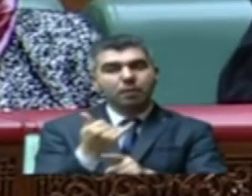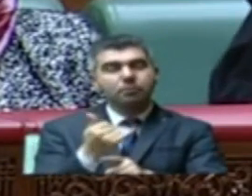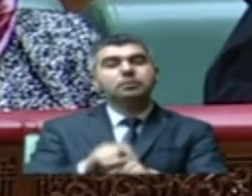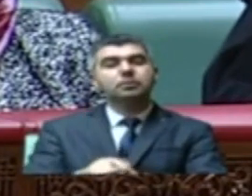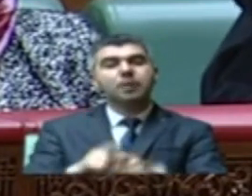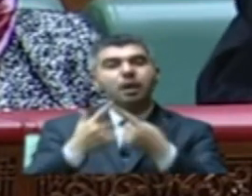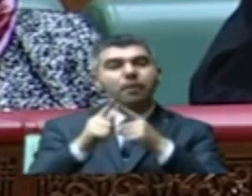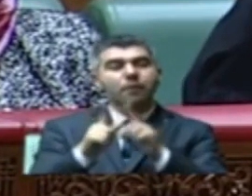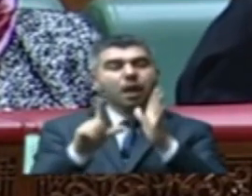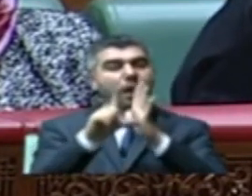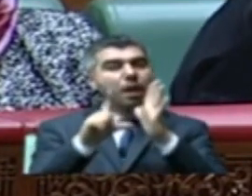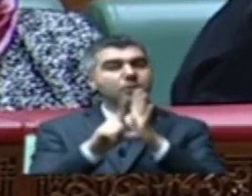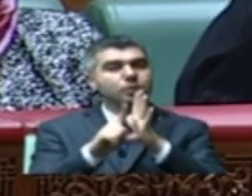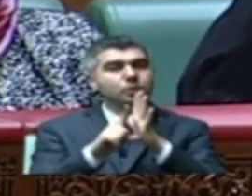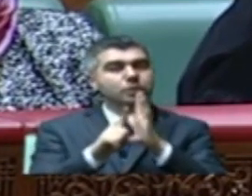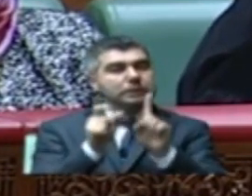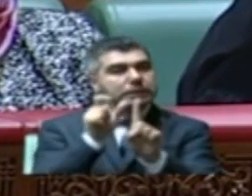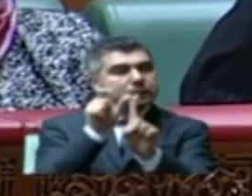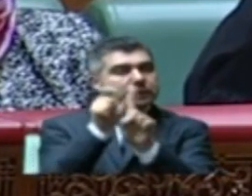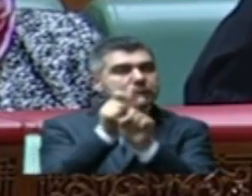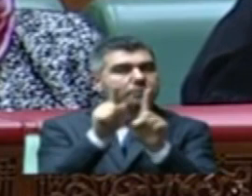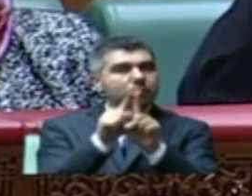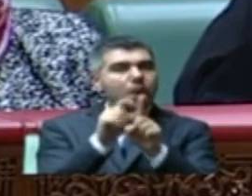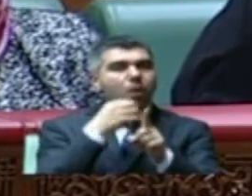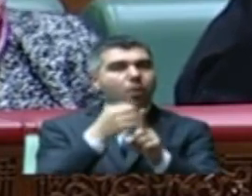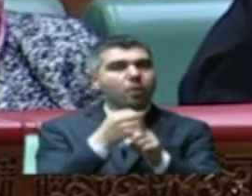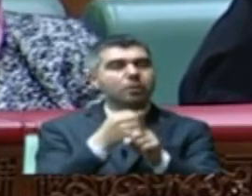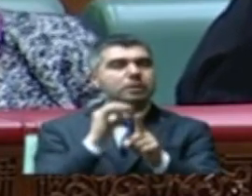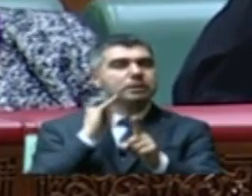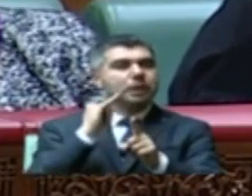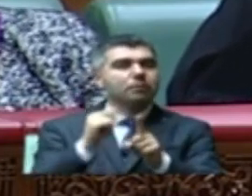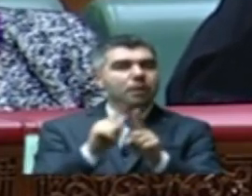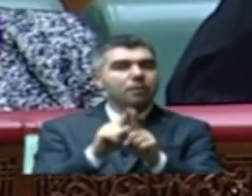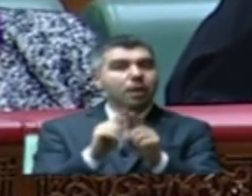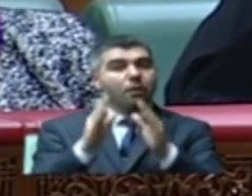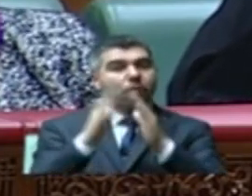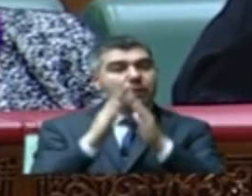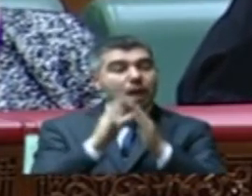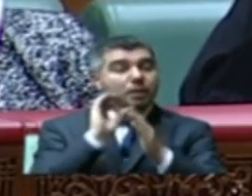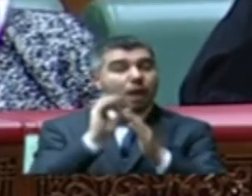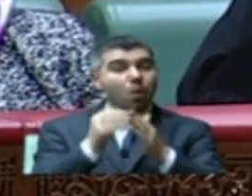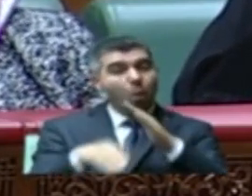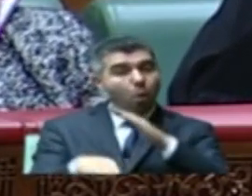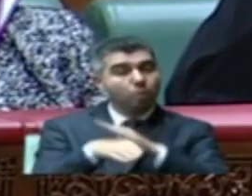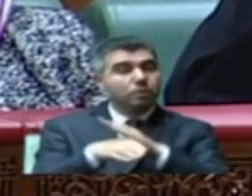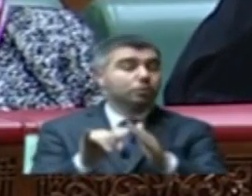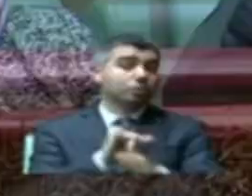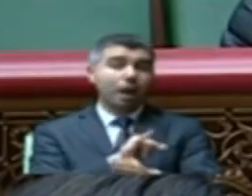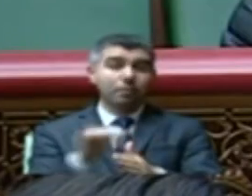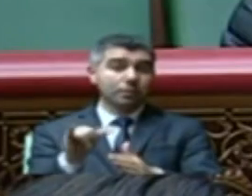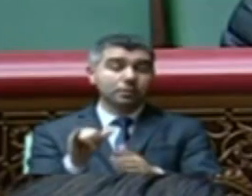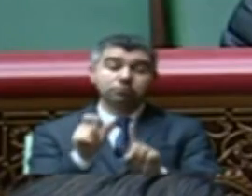على قوانين تحمي الأطفال من سوء المعاملة والإهمال، ولا بد أيضا من بناء